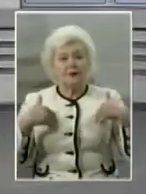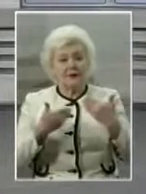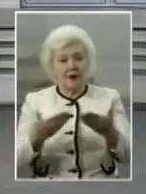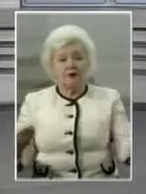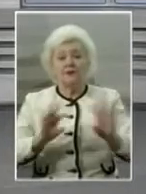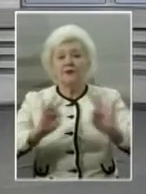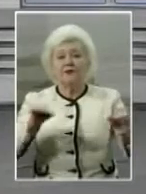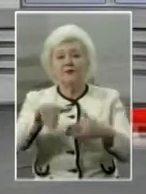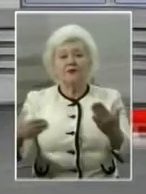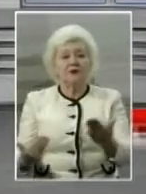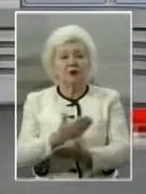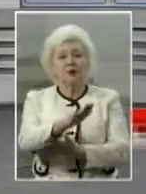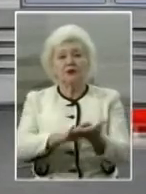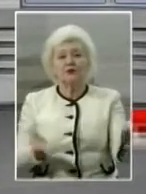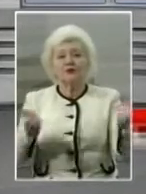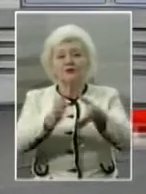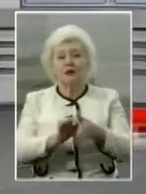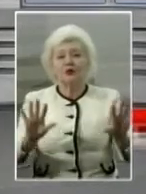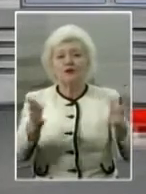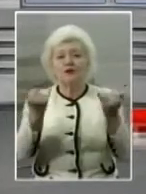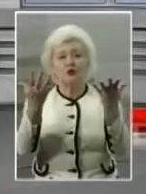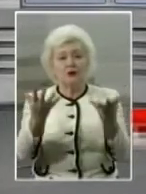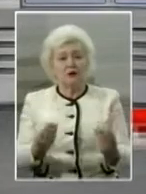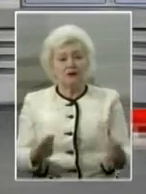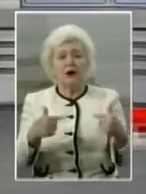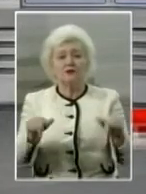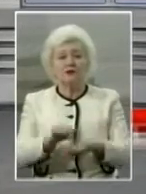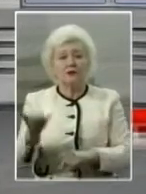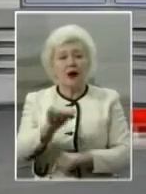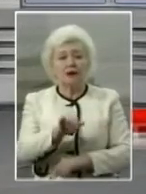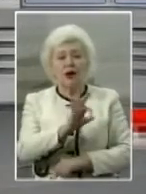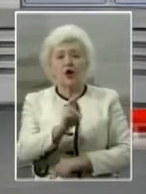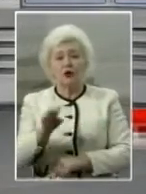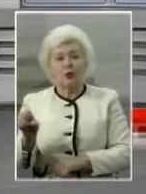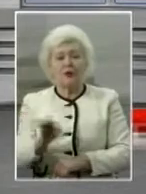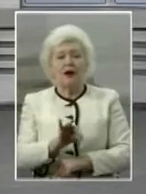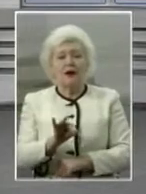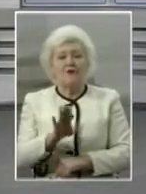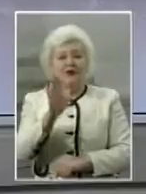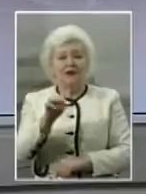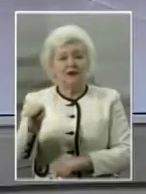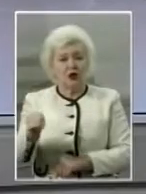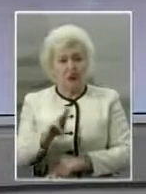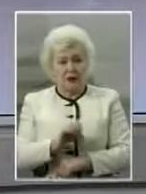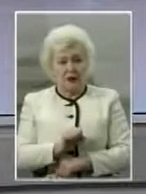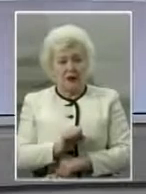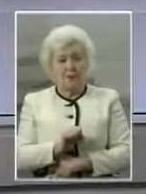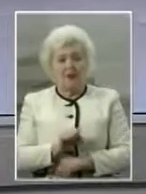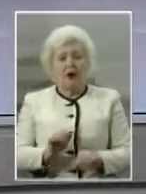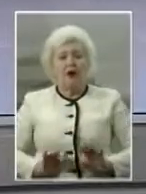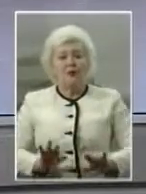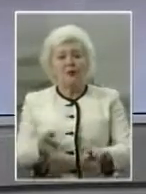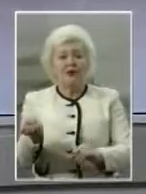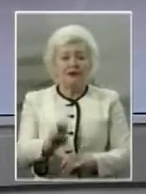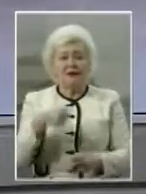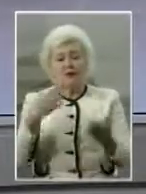Вітаю вас в ефірі «Таврійські новини». Ми продовжуємо знайомити вас з подіями сьогоднішнього дня в студії Анна Коробова і Валентина Туніна. Прийти і